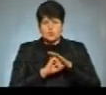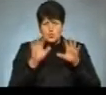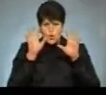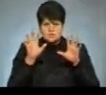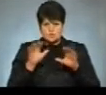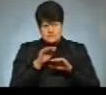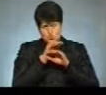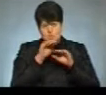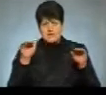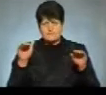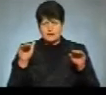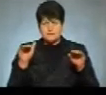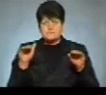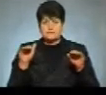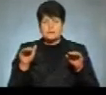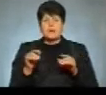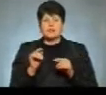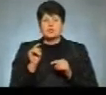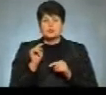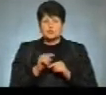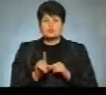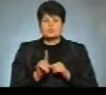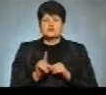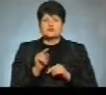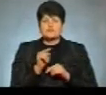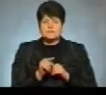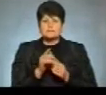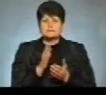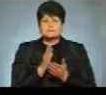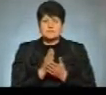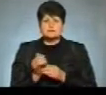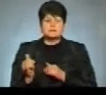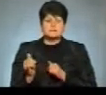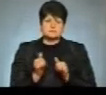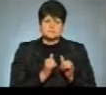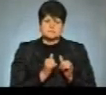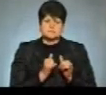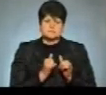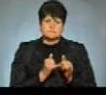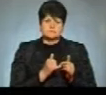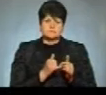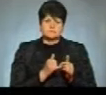конституційного рівня. Тому що він покликаний